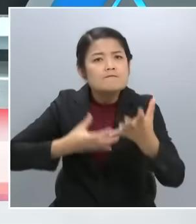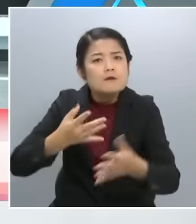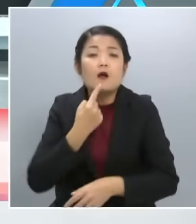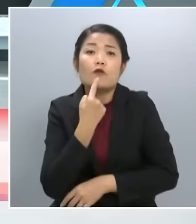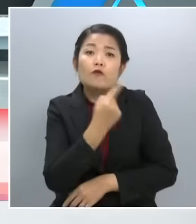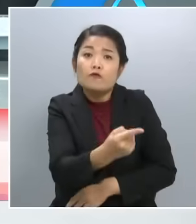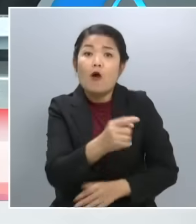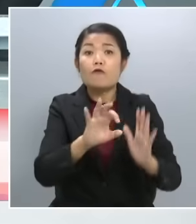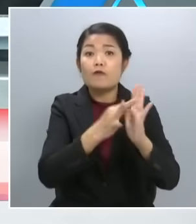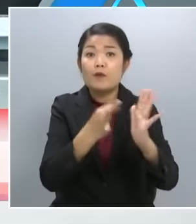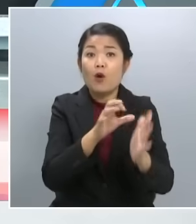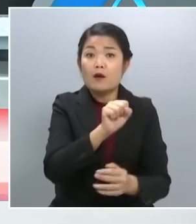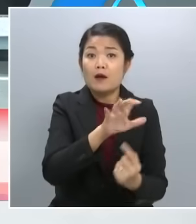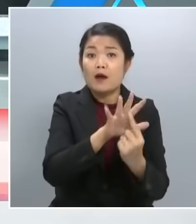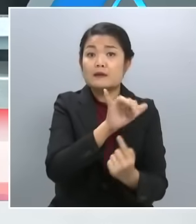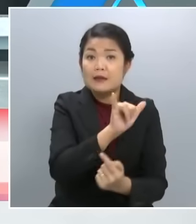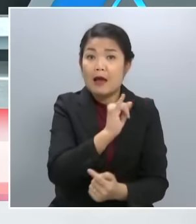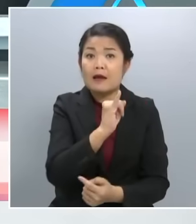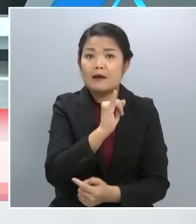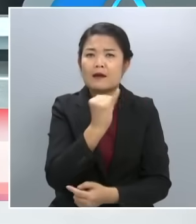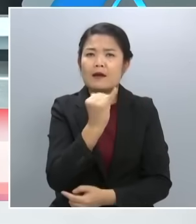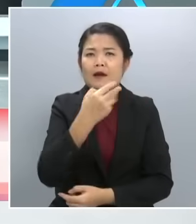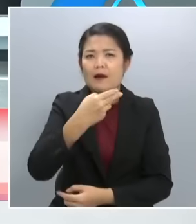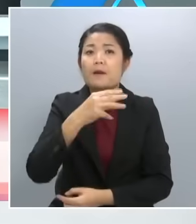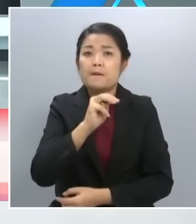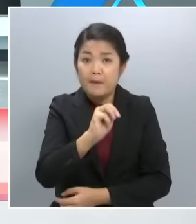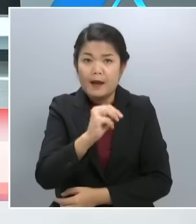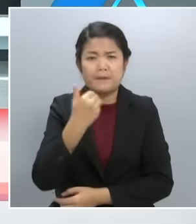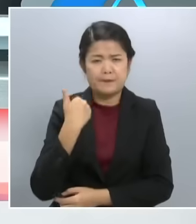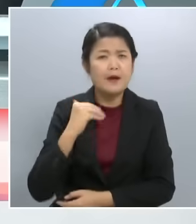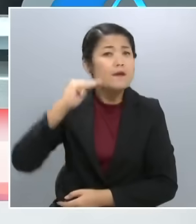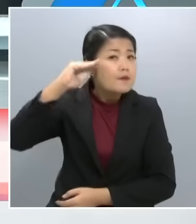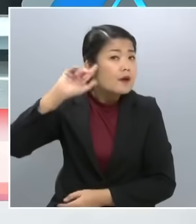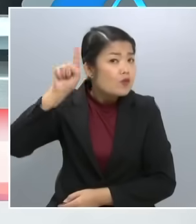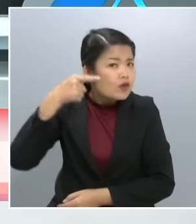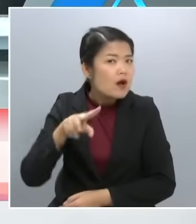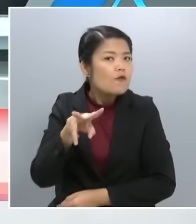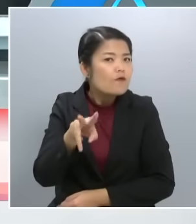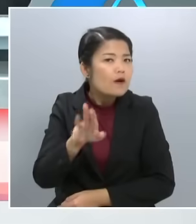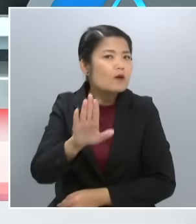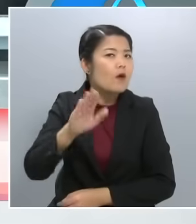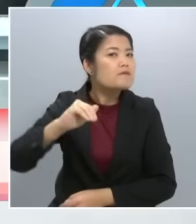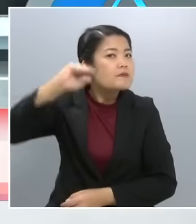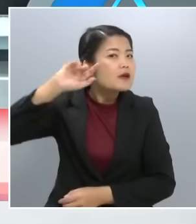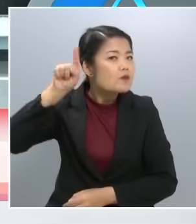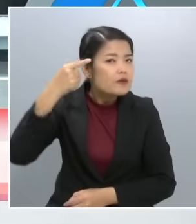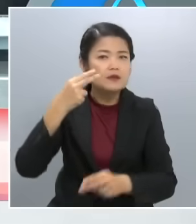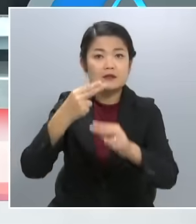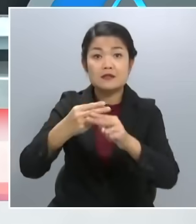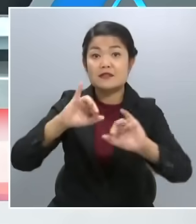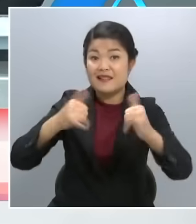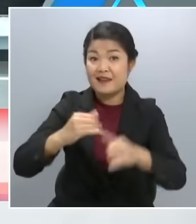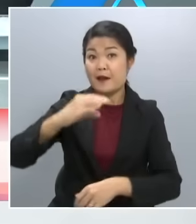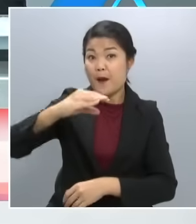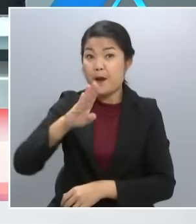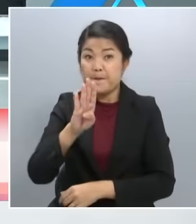รอดบอกเธอเองเนี่ยมีพี่สาวนะฮะแล้วปรากฏว่าอยู่ดีๆเนี่ยทางฝั่งแฟนพี่สาวชื่อว่าโบ้ค่ะโทรศัพท์มาเอ้ย